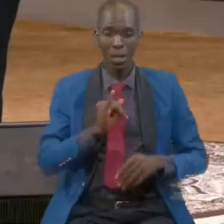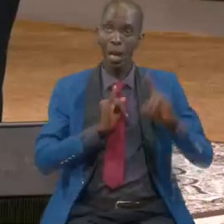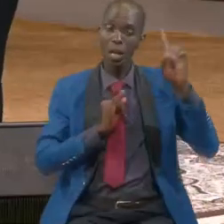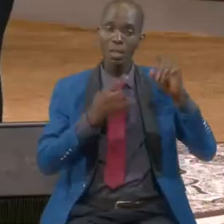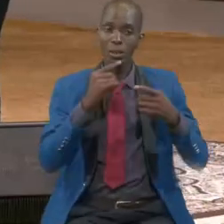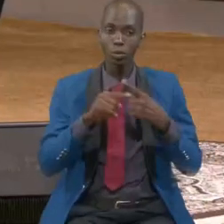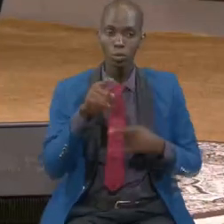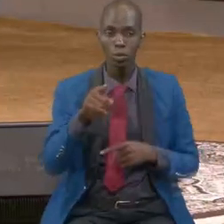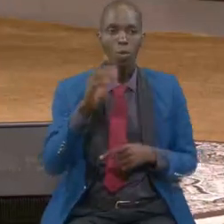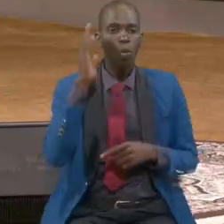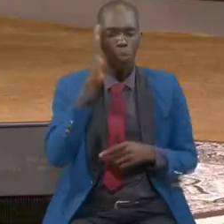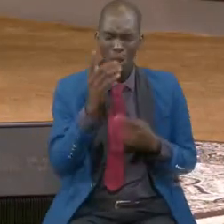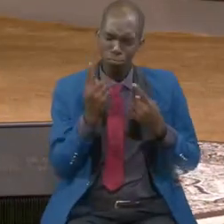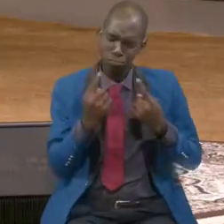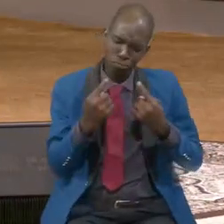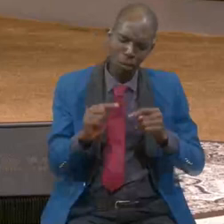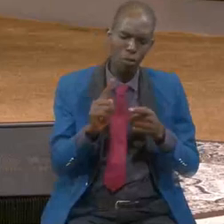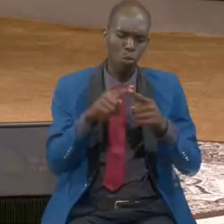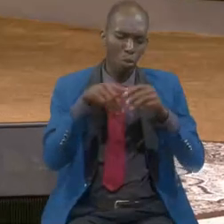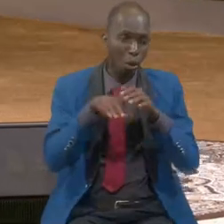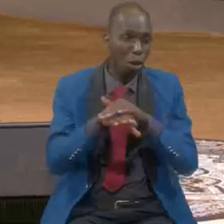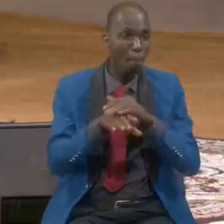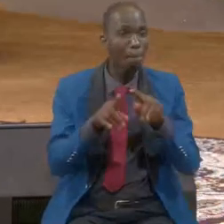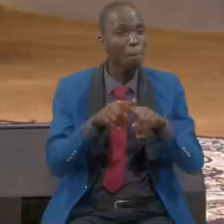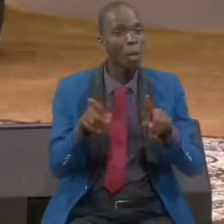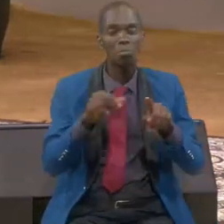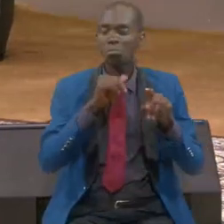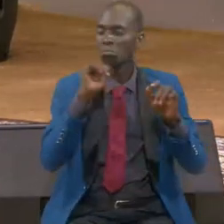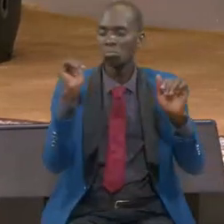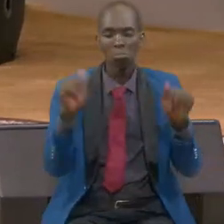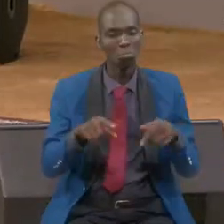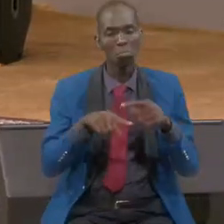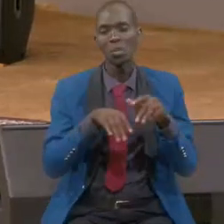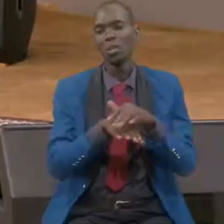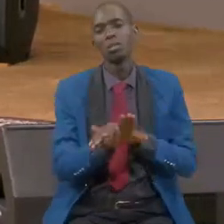beaucoup chercheront à entrer et ne le pourront pas.